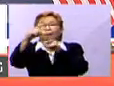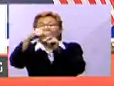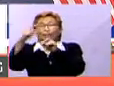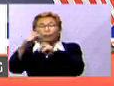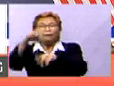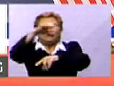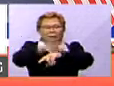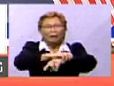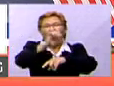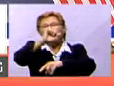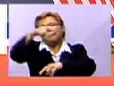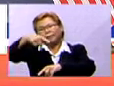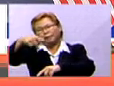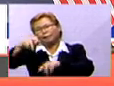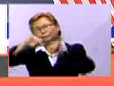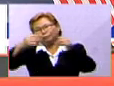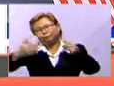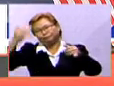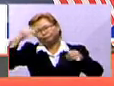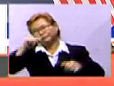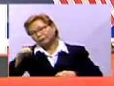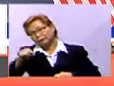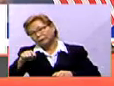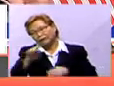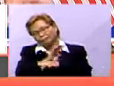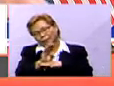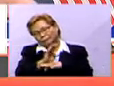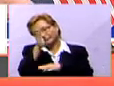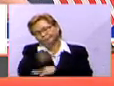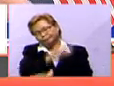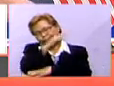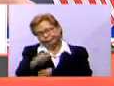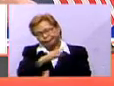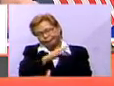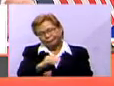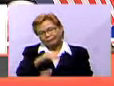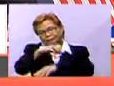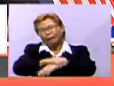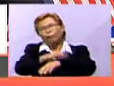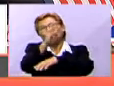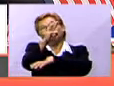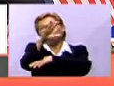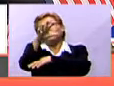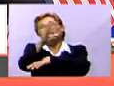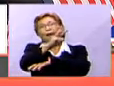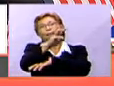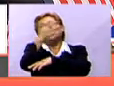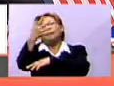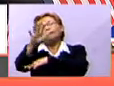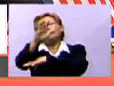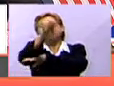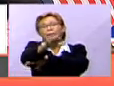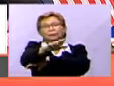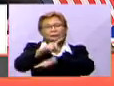Agensi Penguatkuasaan Maritim Malaysia Jumaat lalu. Ia disyaki beroperasi secara haram dan ditahan pukul 6.15 minit petang di